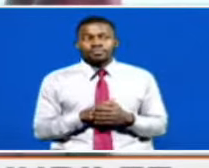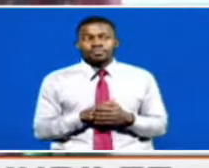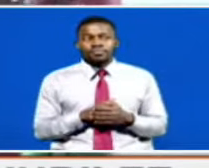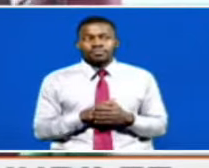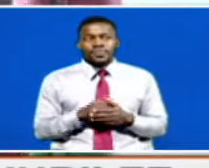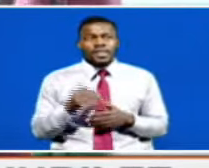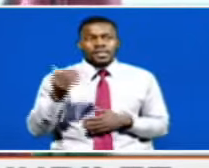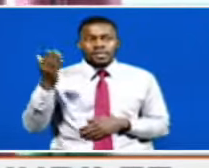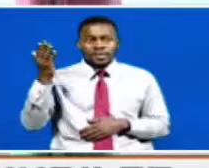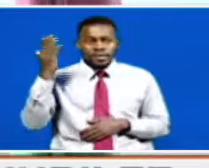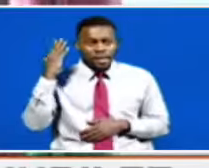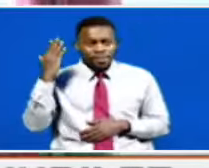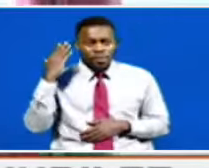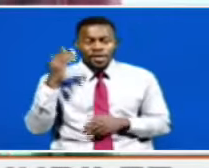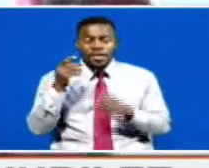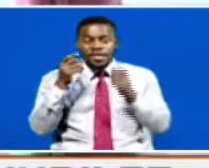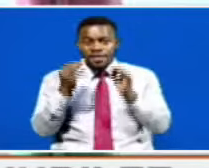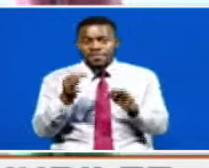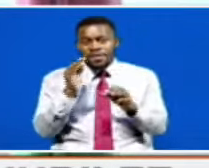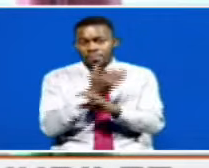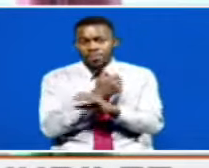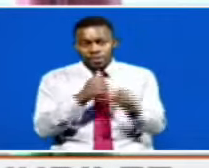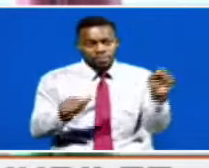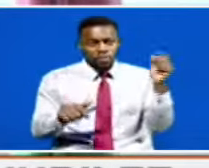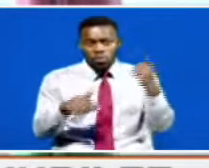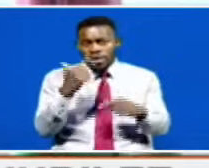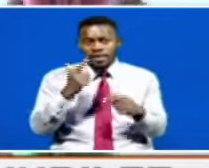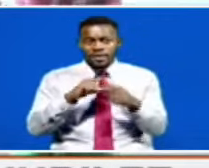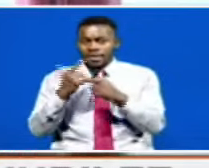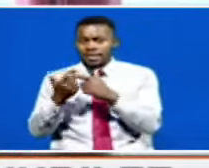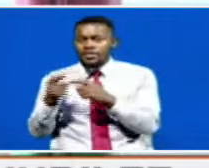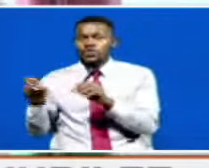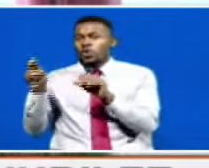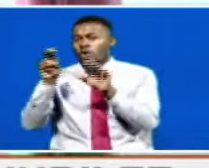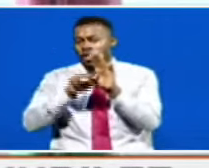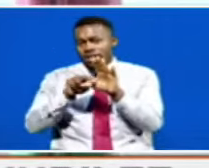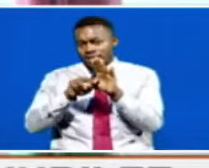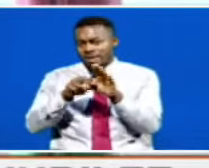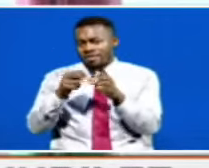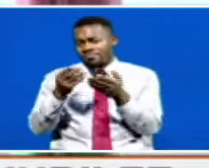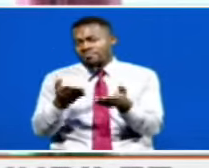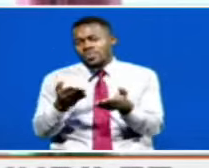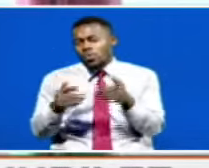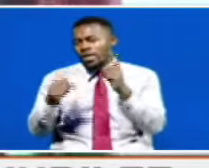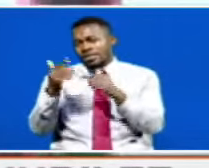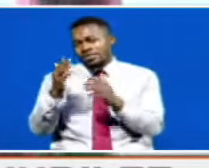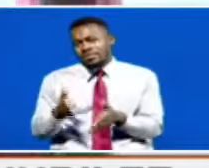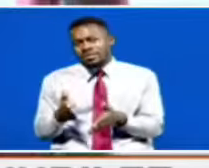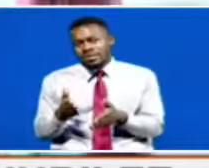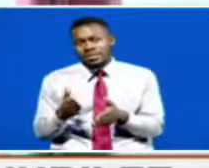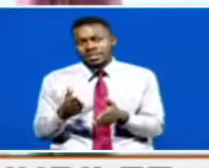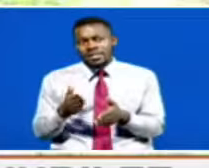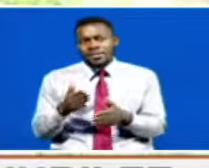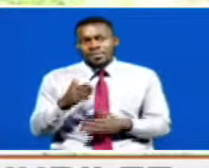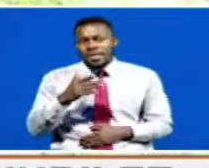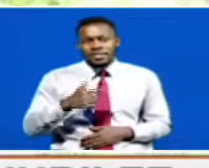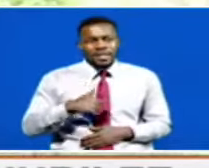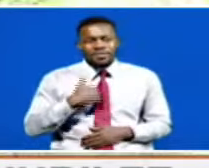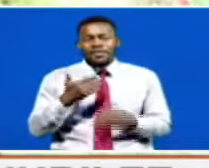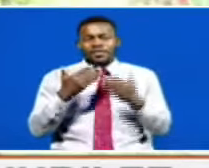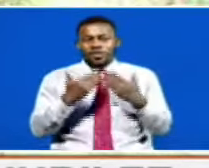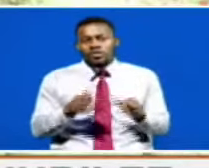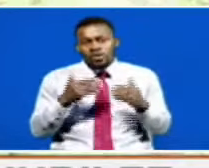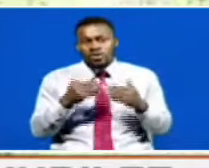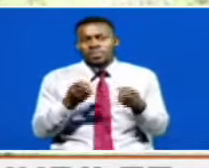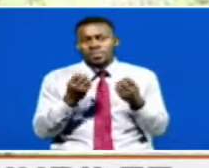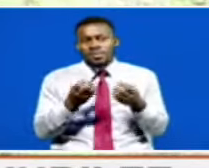if you can't beat them, join them. Sasa kama umeniweza mara 4, siwezi kubali ya 5. Sisi wa